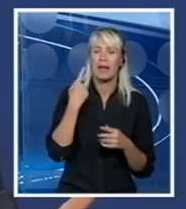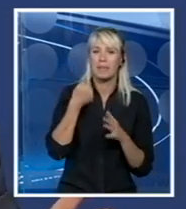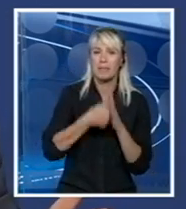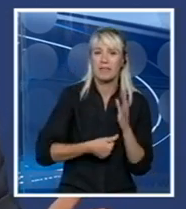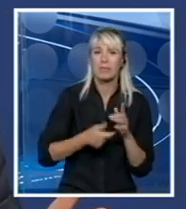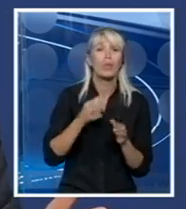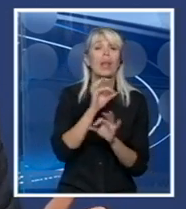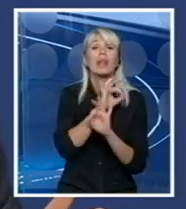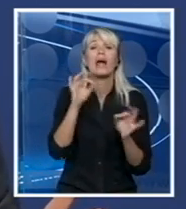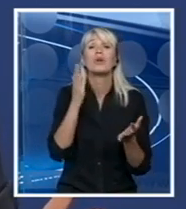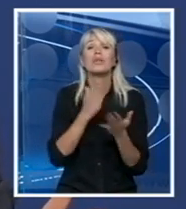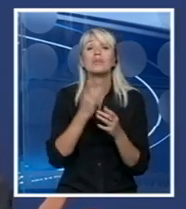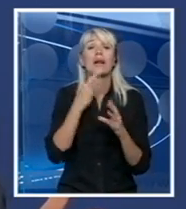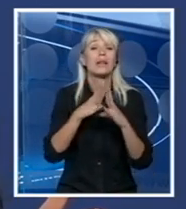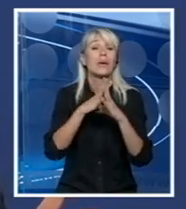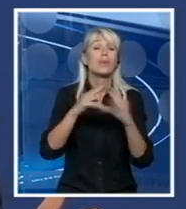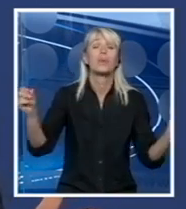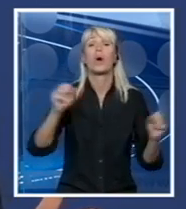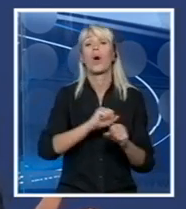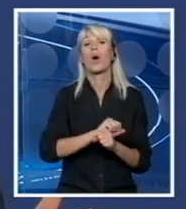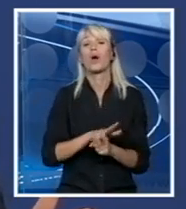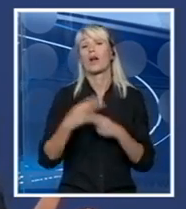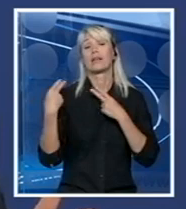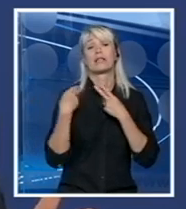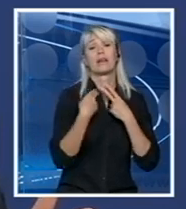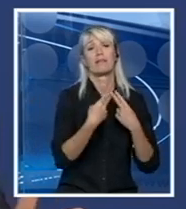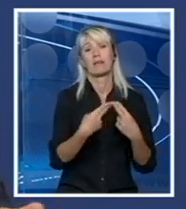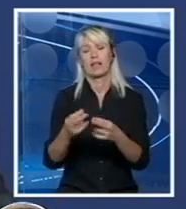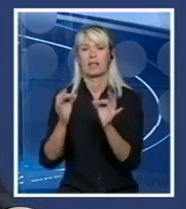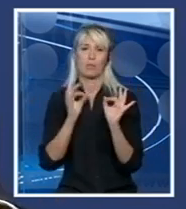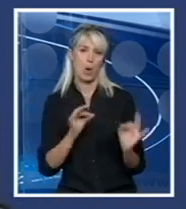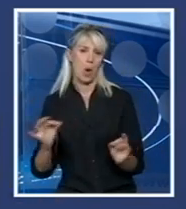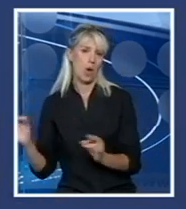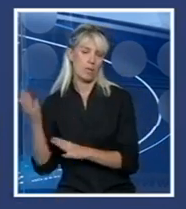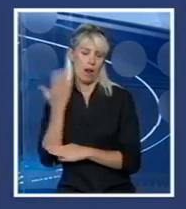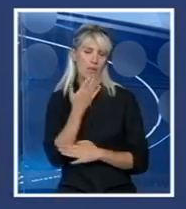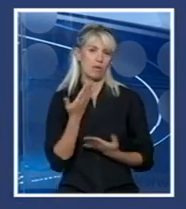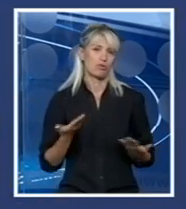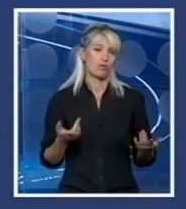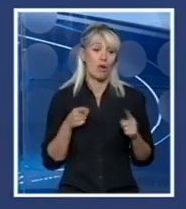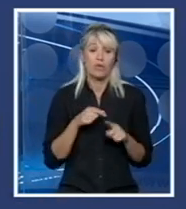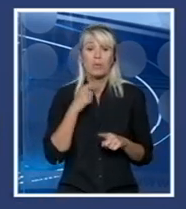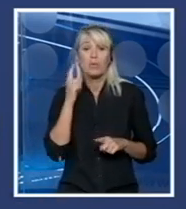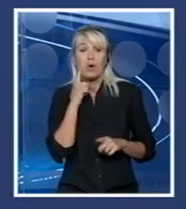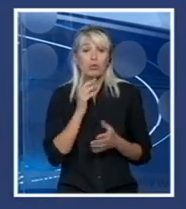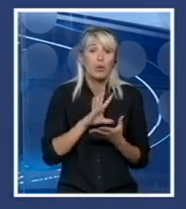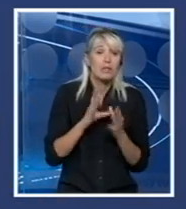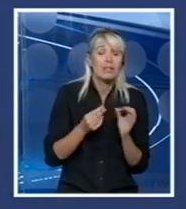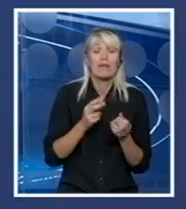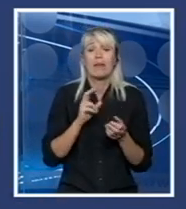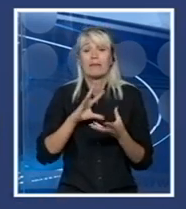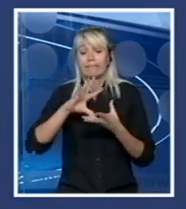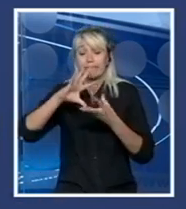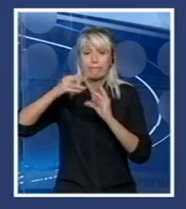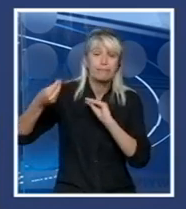redovno u škole. Ovo je samo jedan veliki pokušaj, borba i dobra organizacija da se sve ovo usladi. Znači, nastavnici, ponavljam,